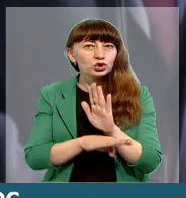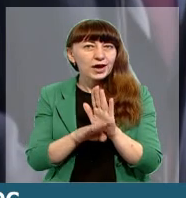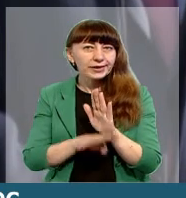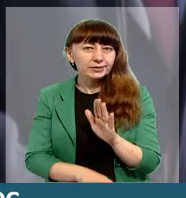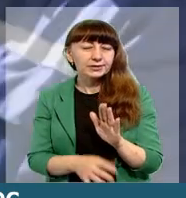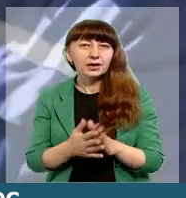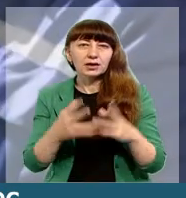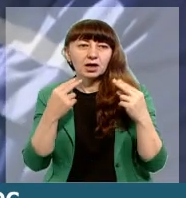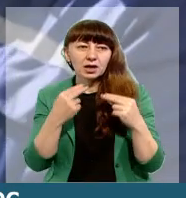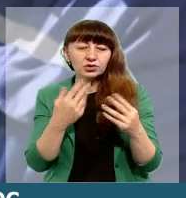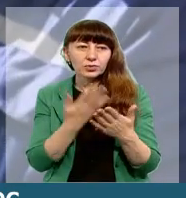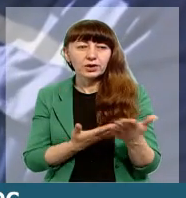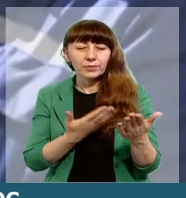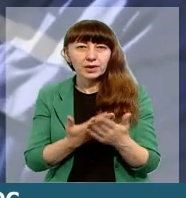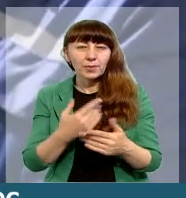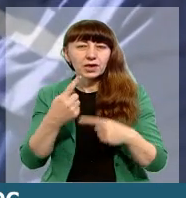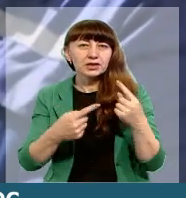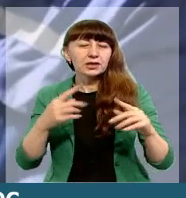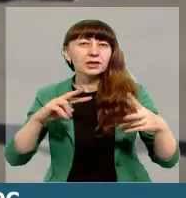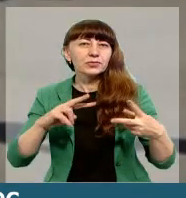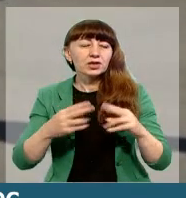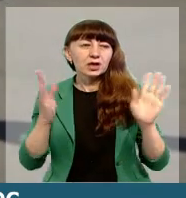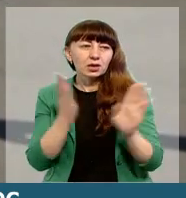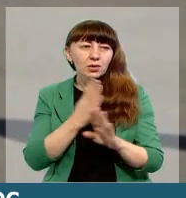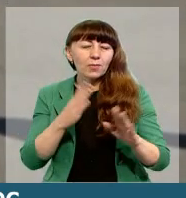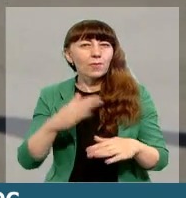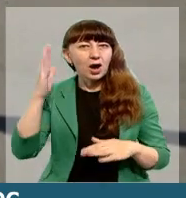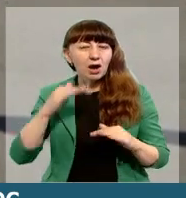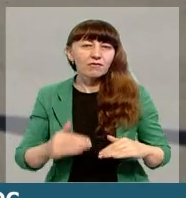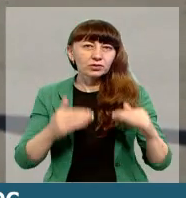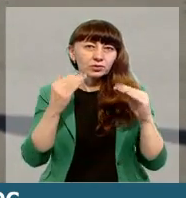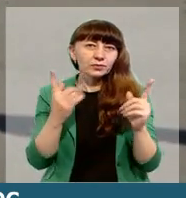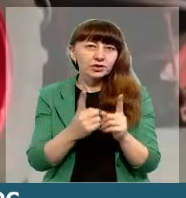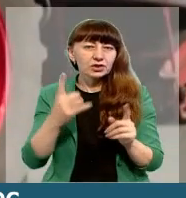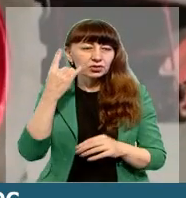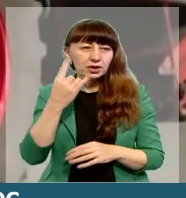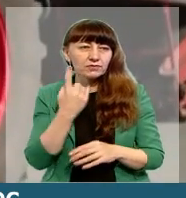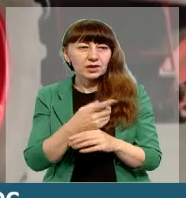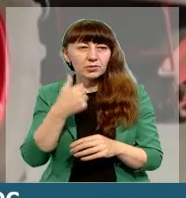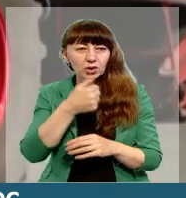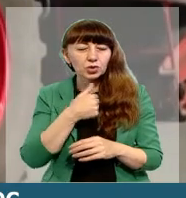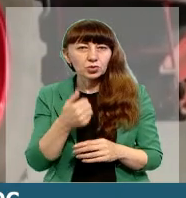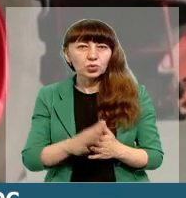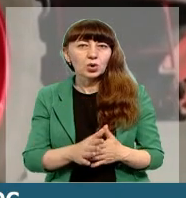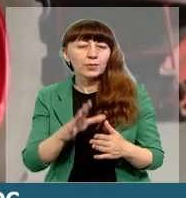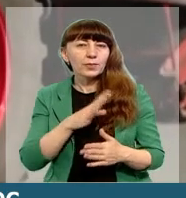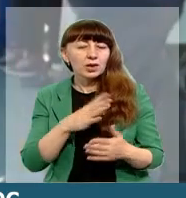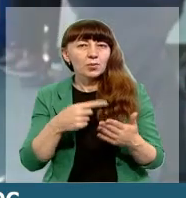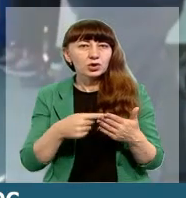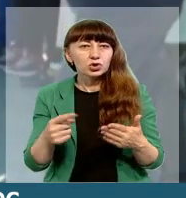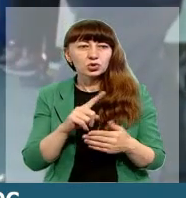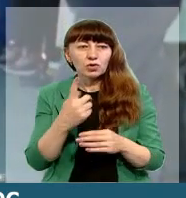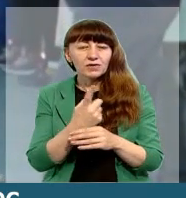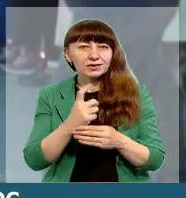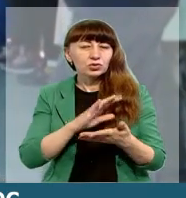ухудшается. В качестве примера последствий изменения климата он привел паводки, с которыми столкнулся Казахстан в этом году. Было подчеркнуто, что